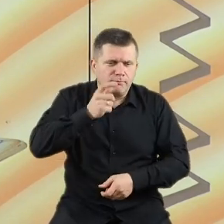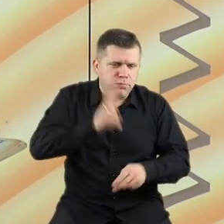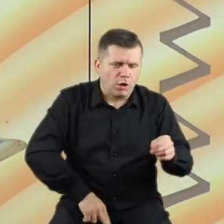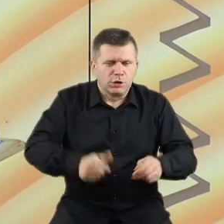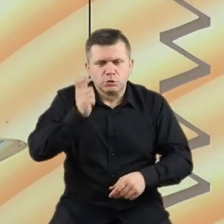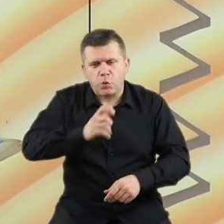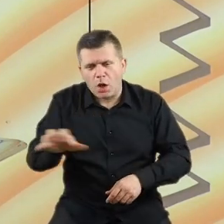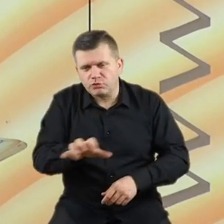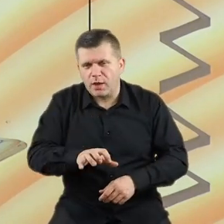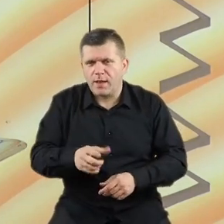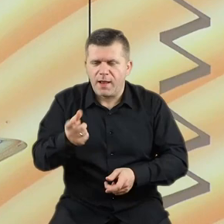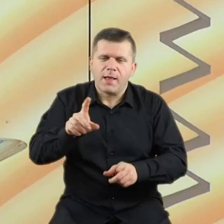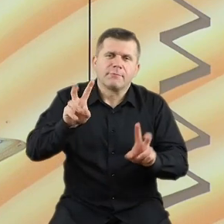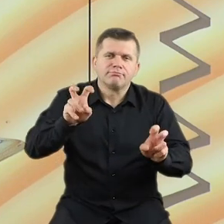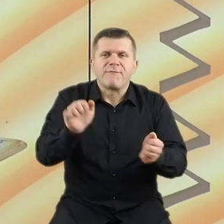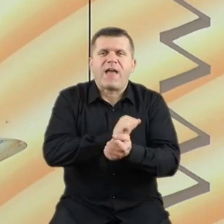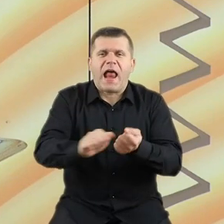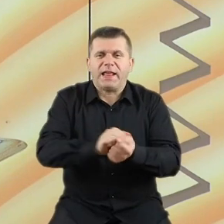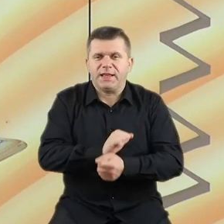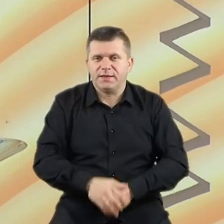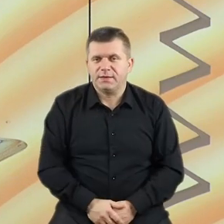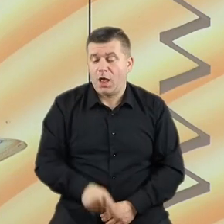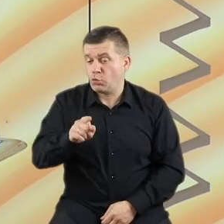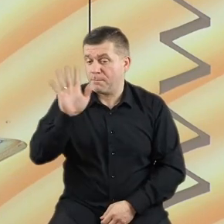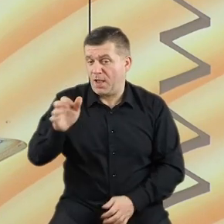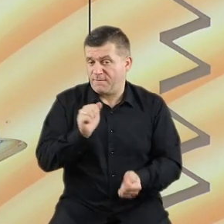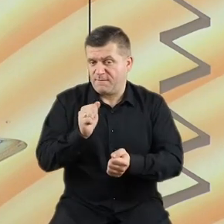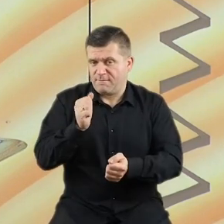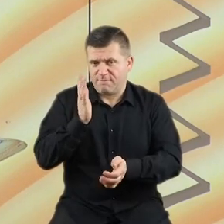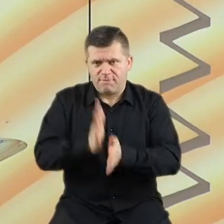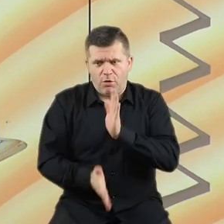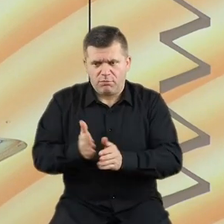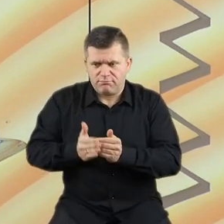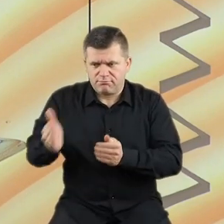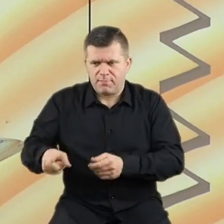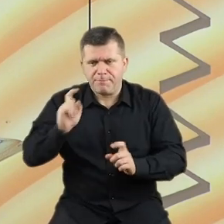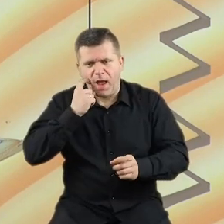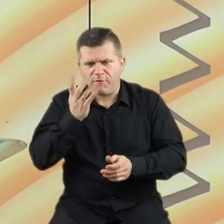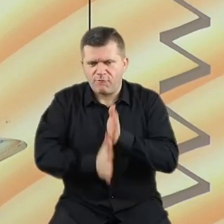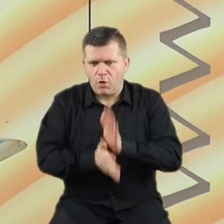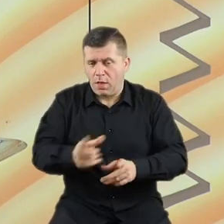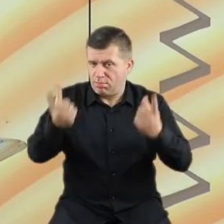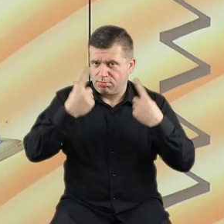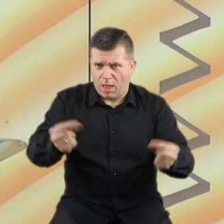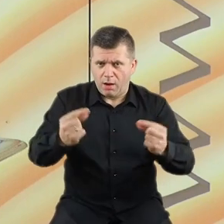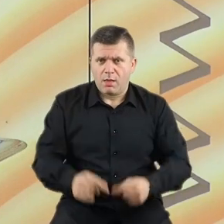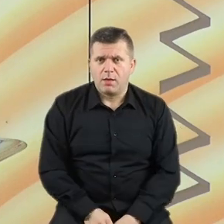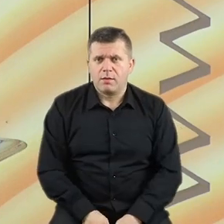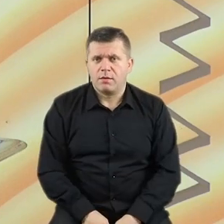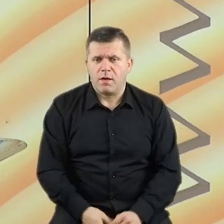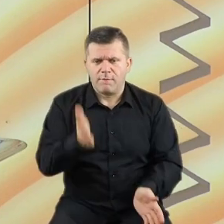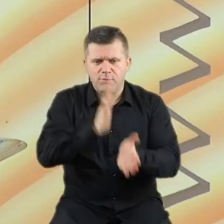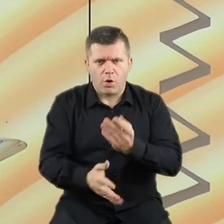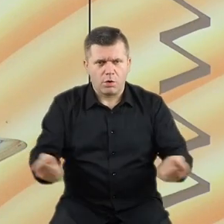element walki. A tutaj oni jeszcze w dodatku mają tę wojnę pod bokiem, więc w ogóle bawią się w wojnę. Aż tu nagle